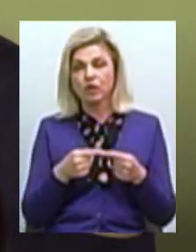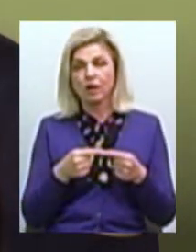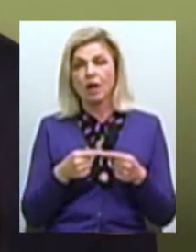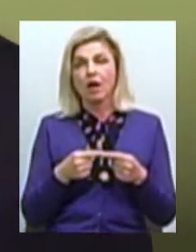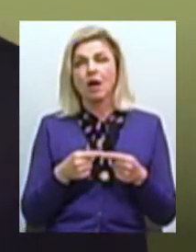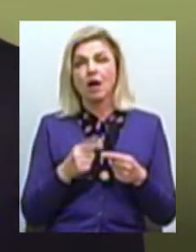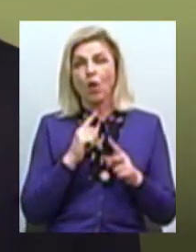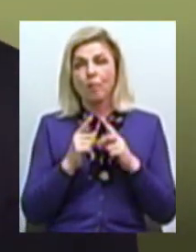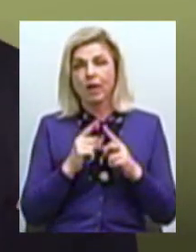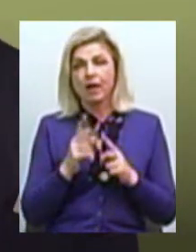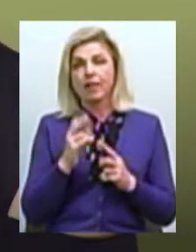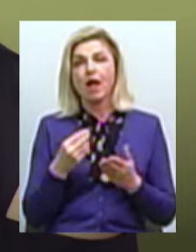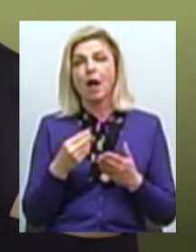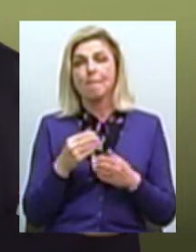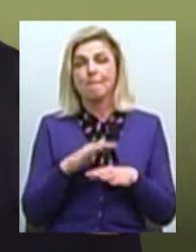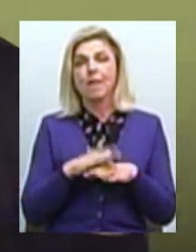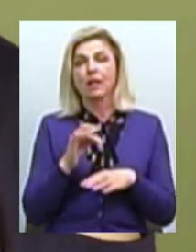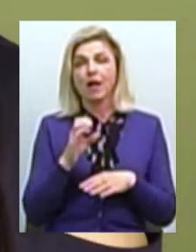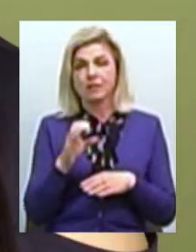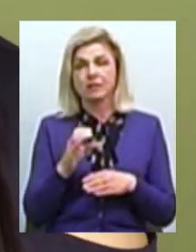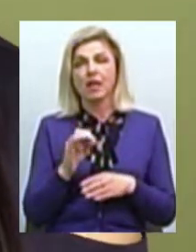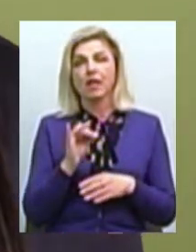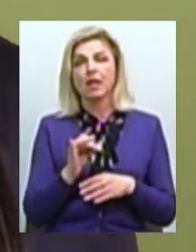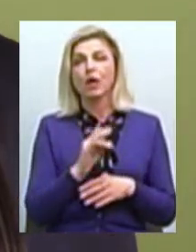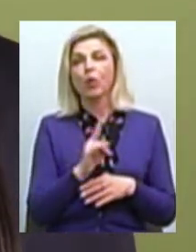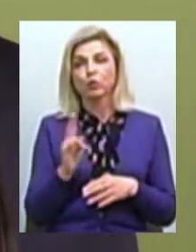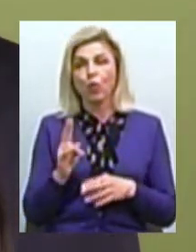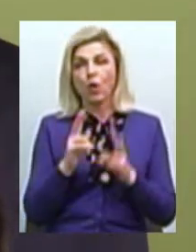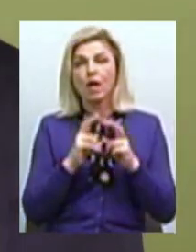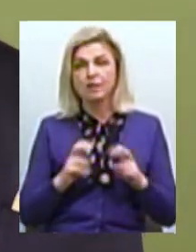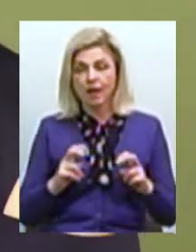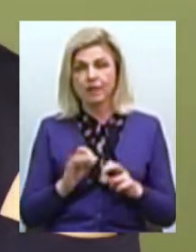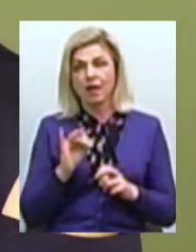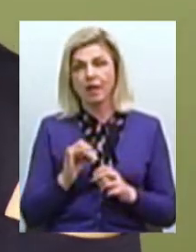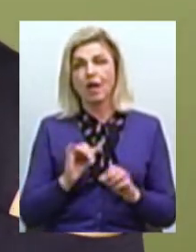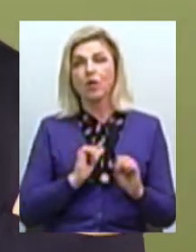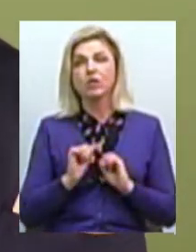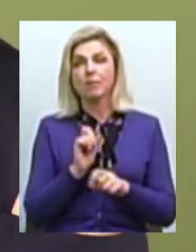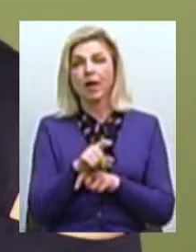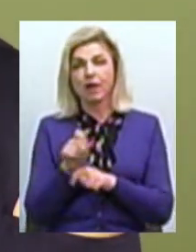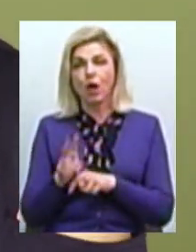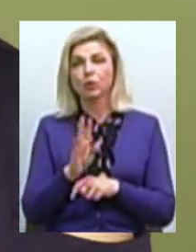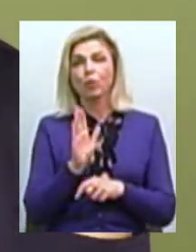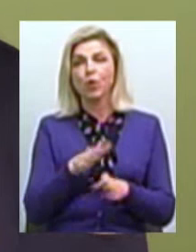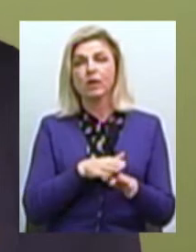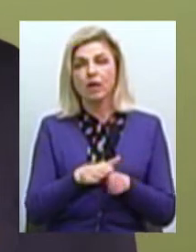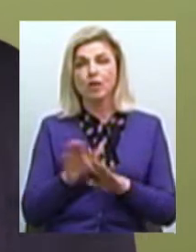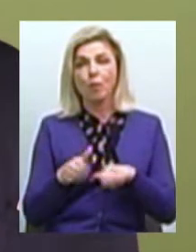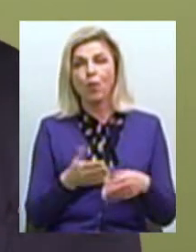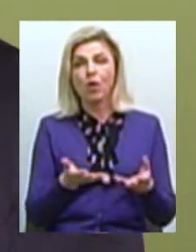не баланс утримувачів, а визначає виконавчі органи, які розглядають, і розпорядники, які будуть реалізовувати після